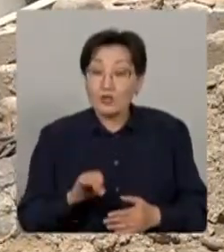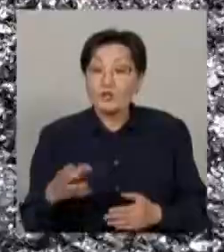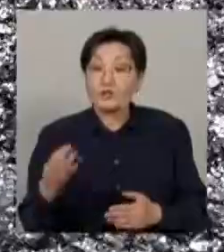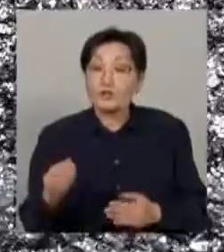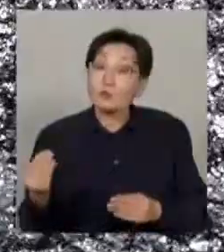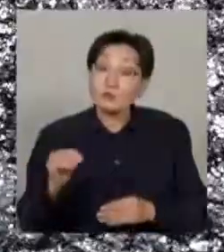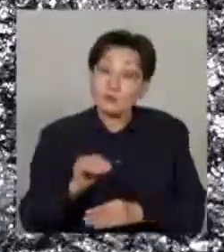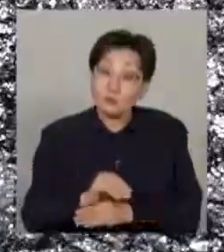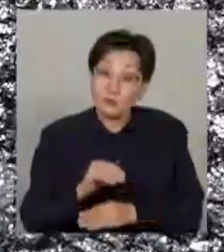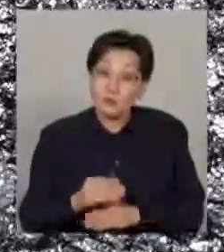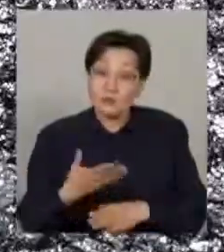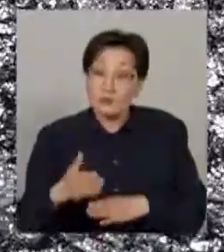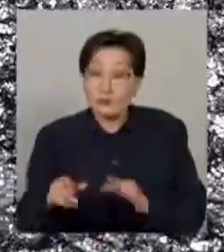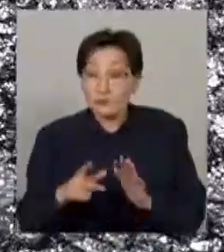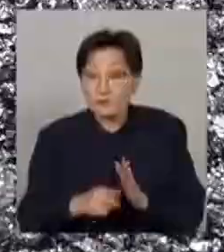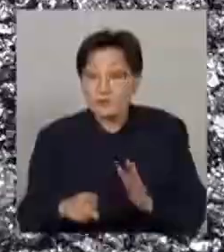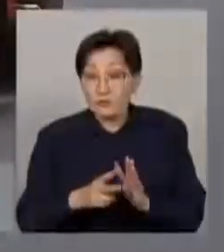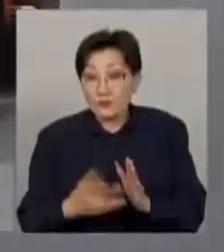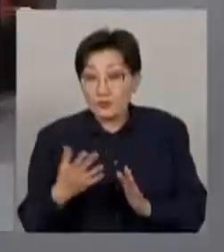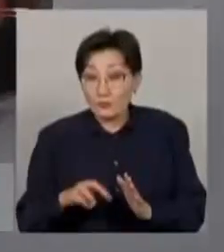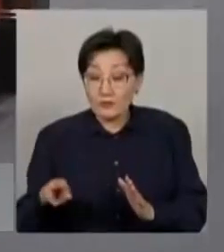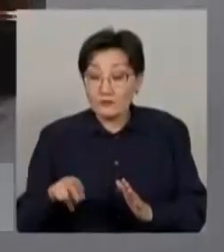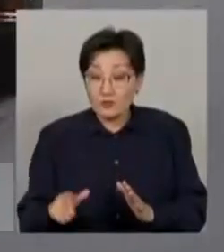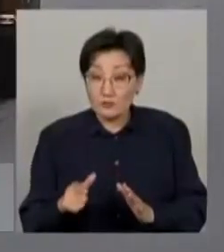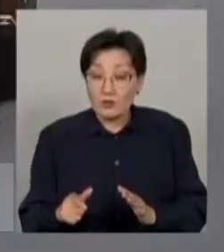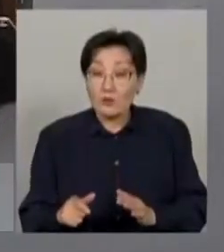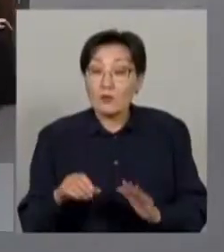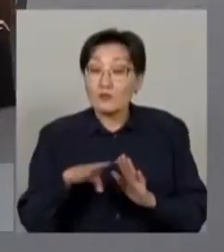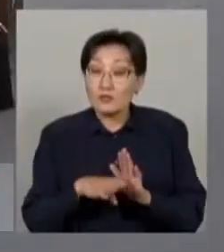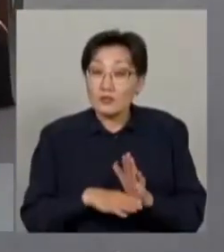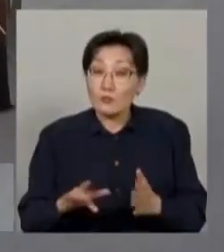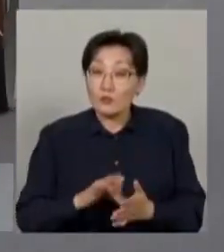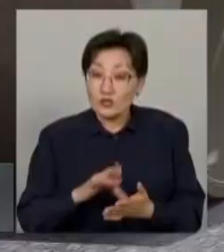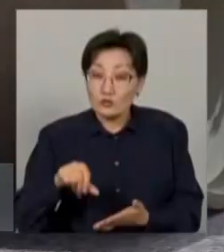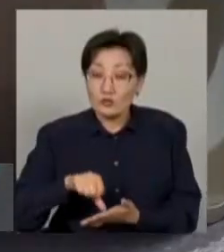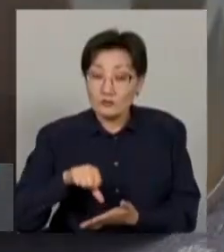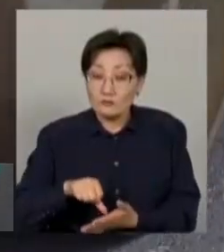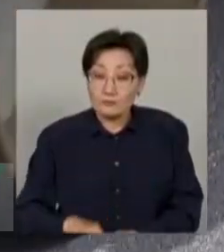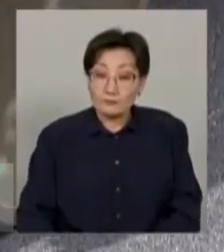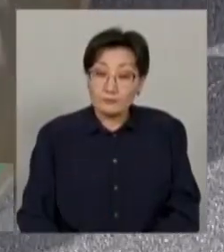того, дополнительно выделено 875 миллионов тенге на программу «Бюджет участия».